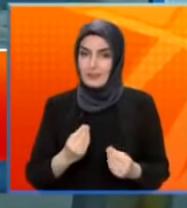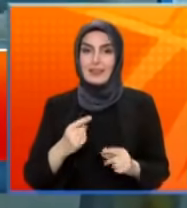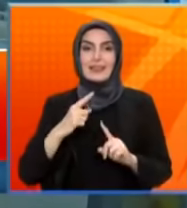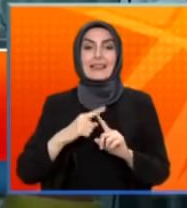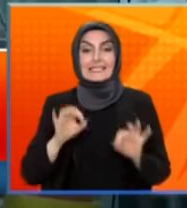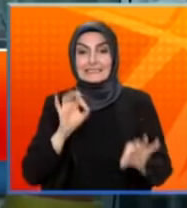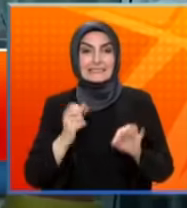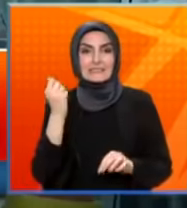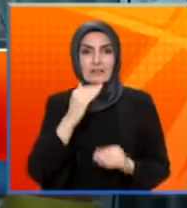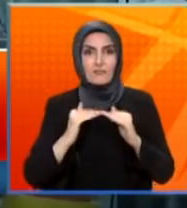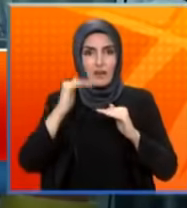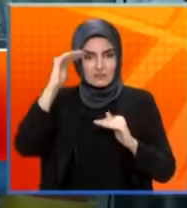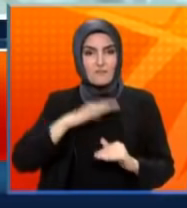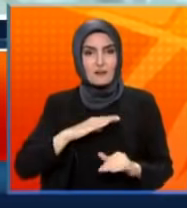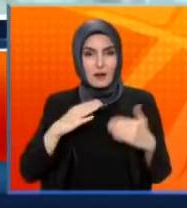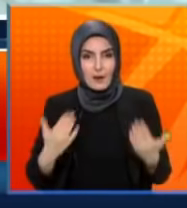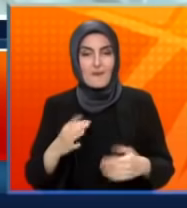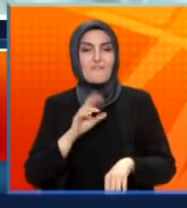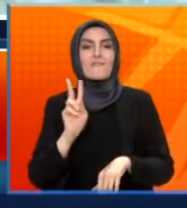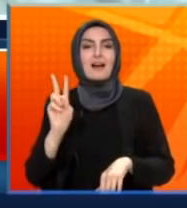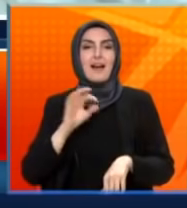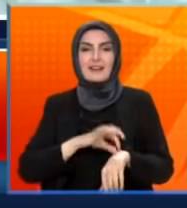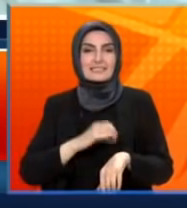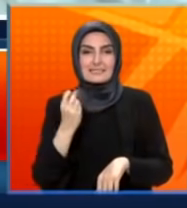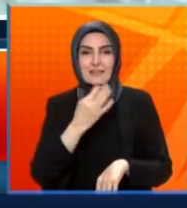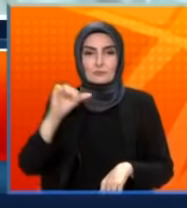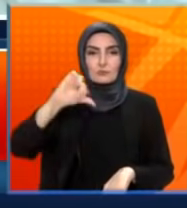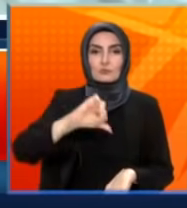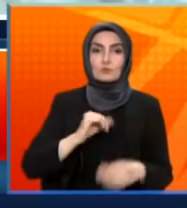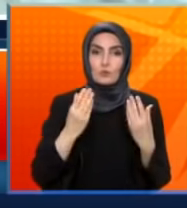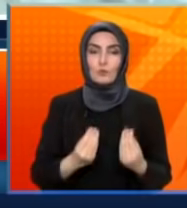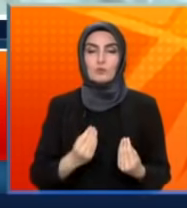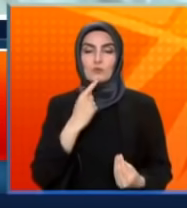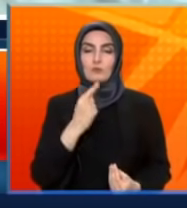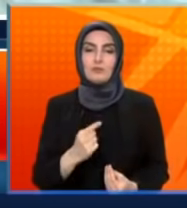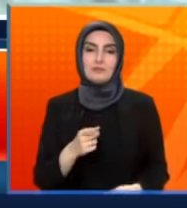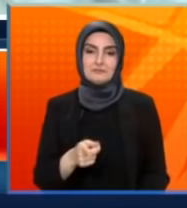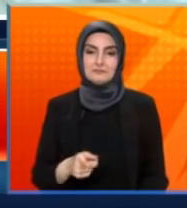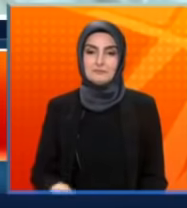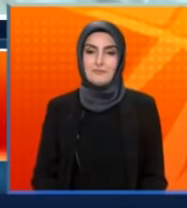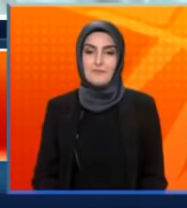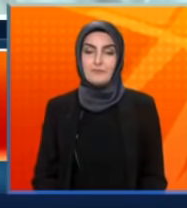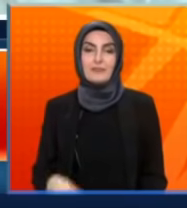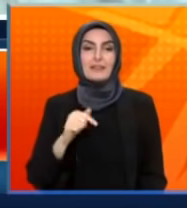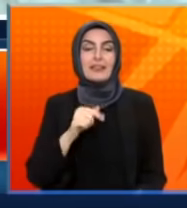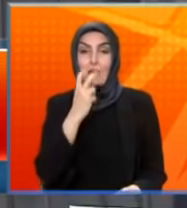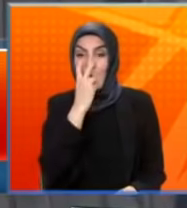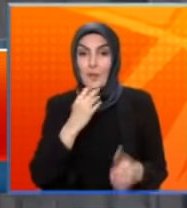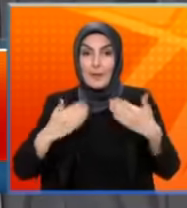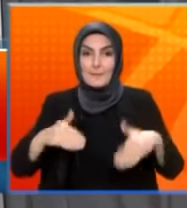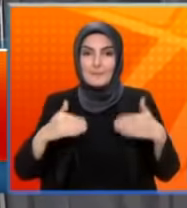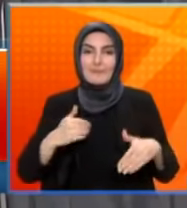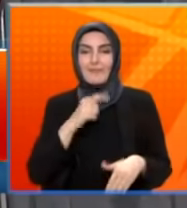vaka sayısında düşüş yaşanmaya başlandığını söyledi Eğer Görüşemezsek bıktırdılar dıb bu Mayıs sonu haziran başı gibi